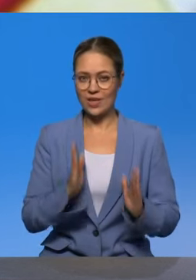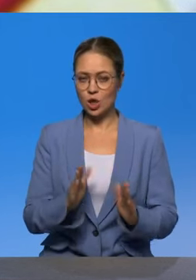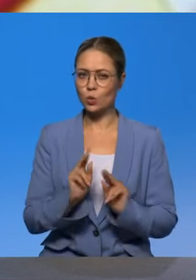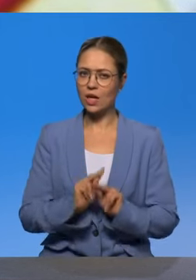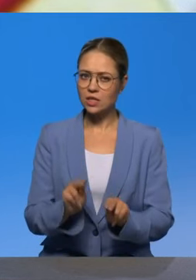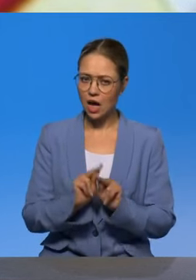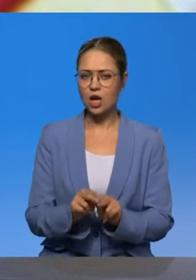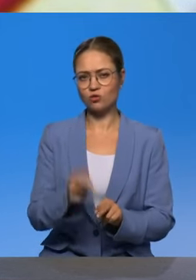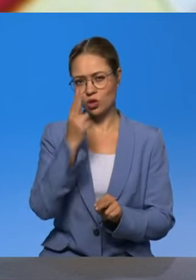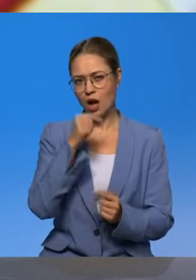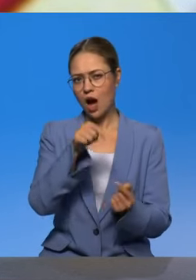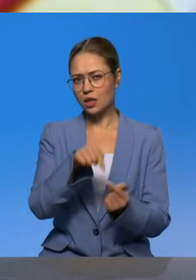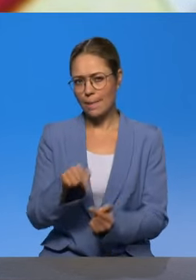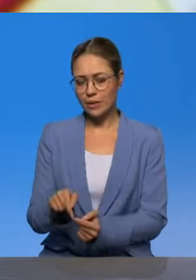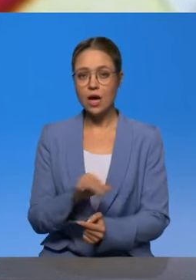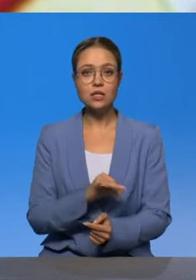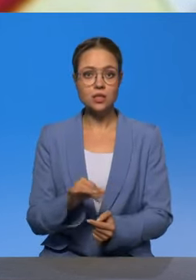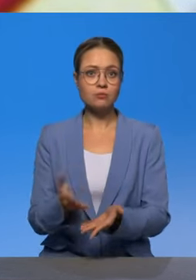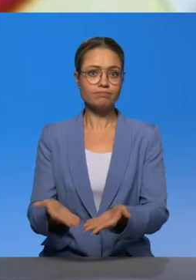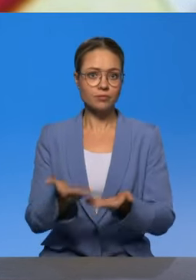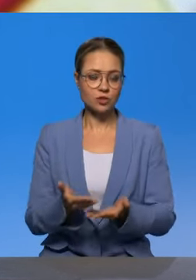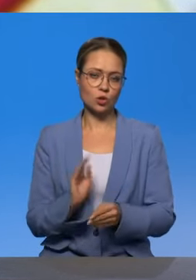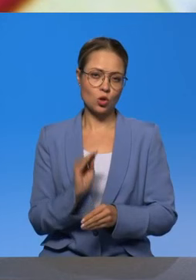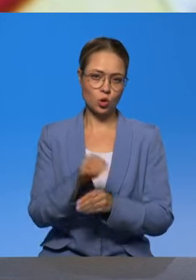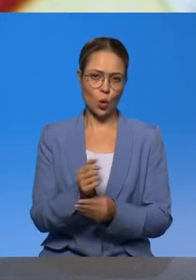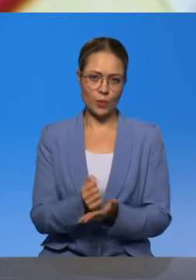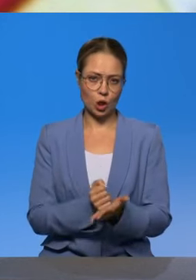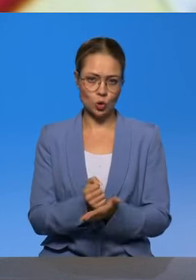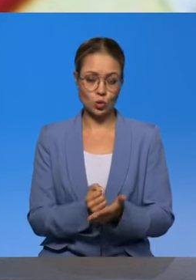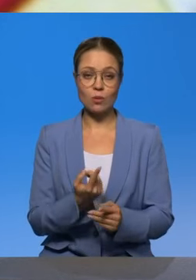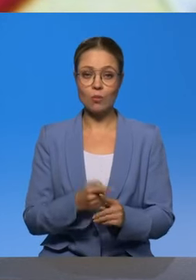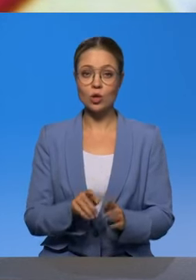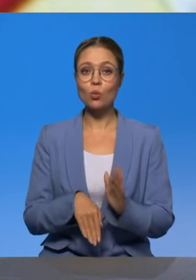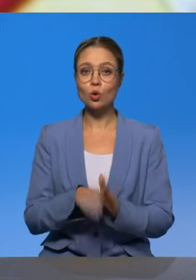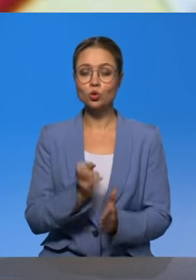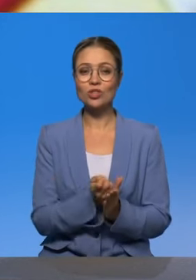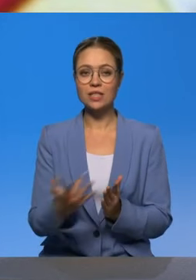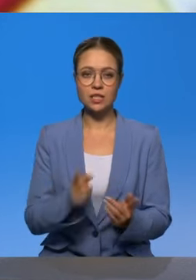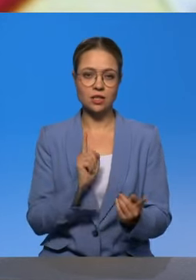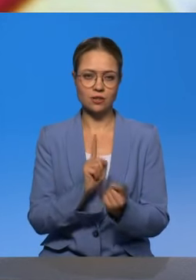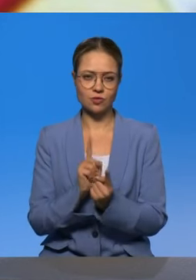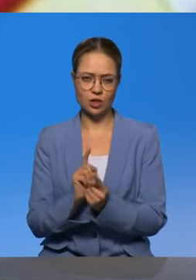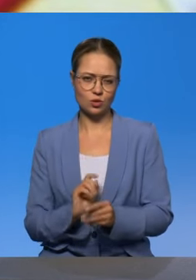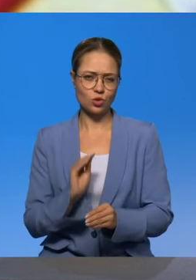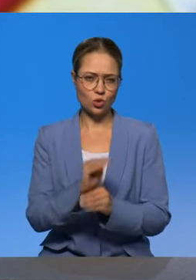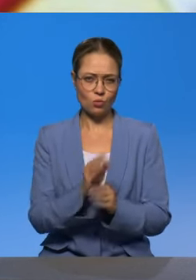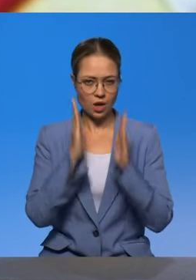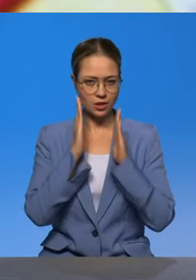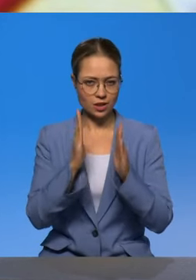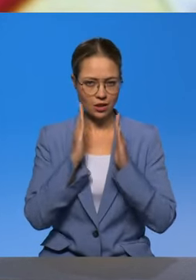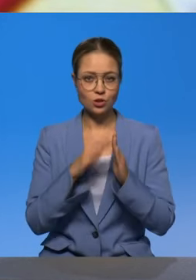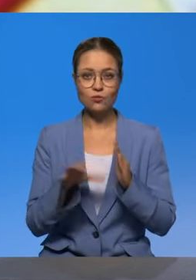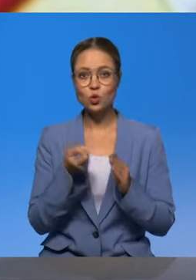и какие-то привлечения дополнительных ресурсов. Поэтому лучше провести несколько встреч лишних один на один и все узнать и